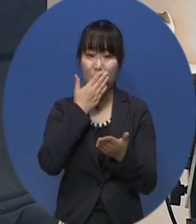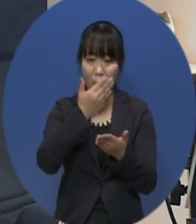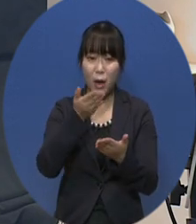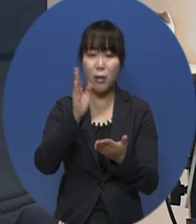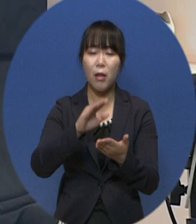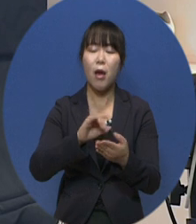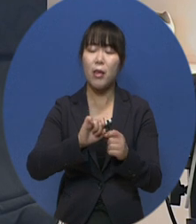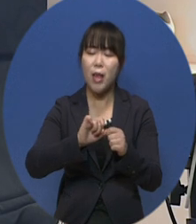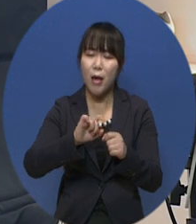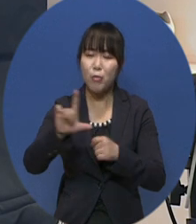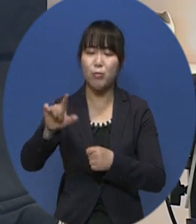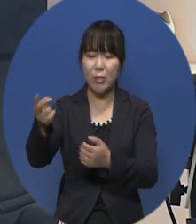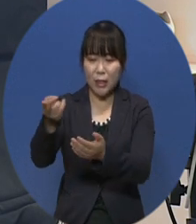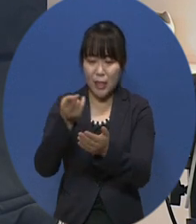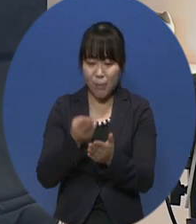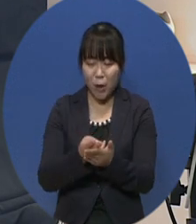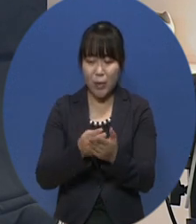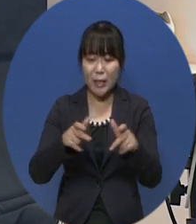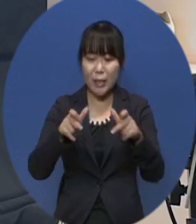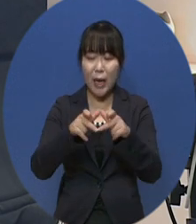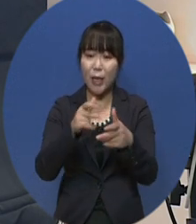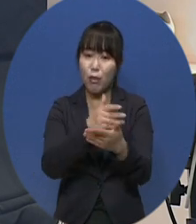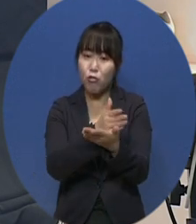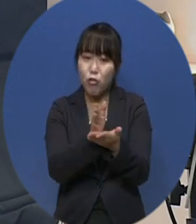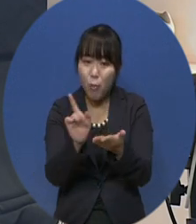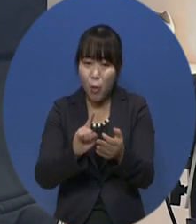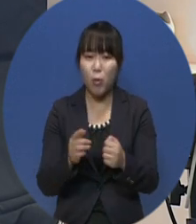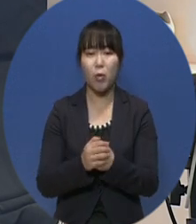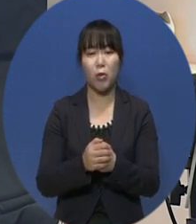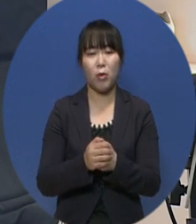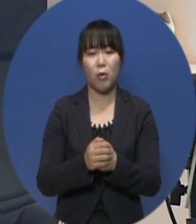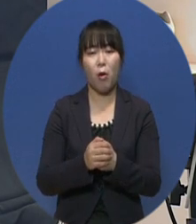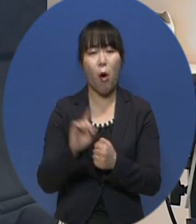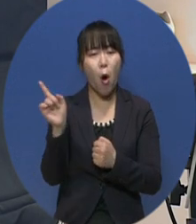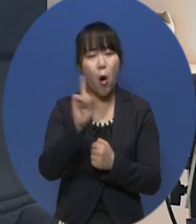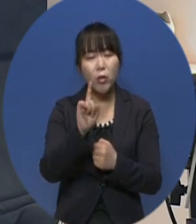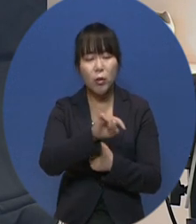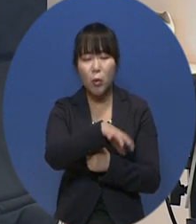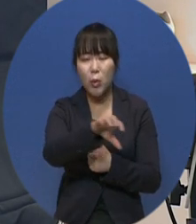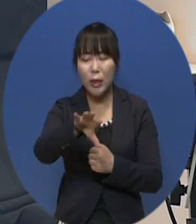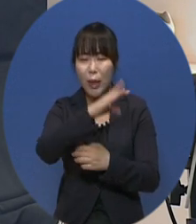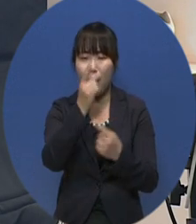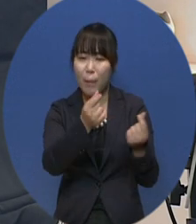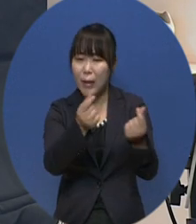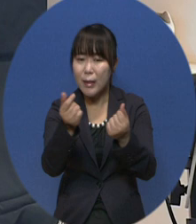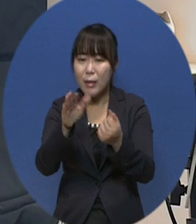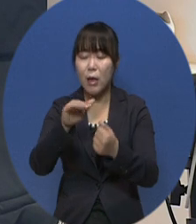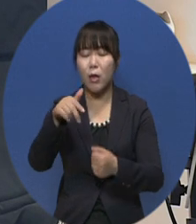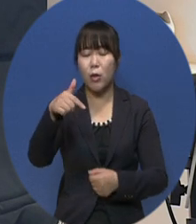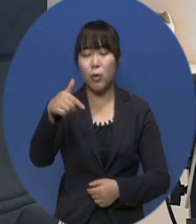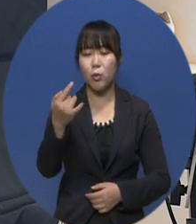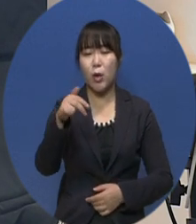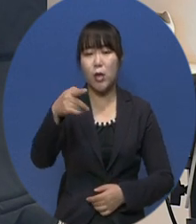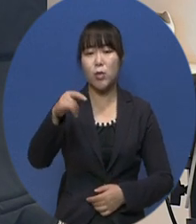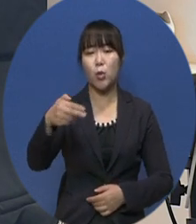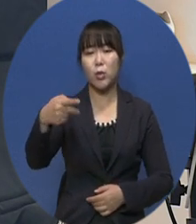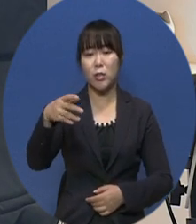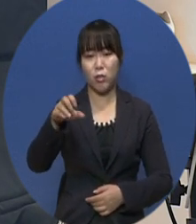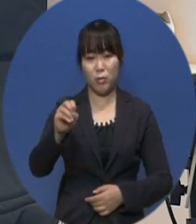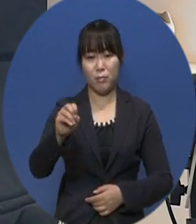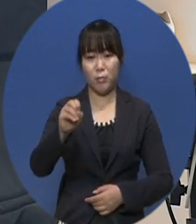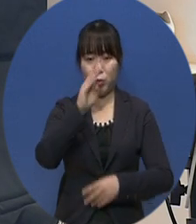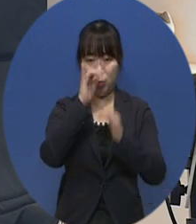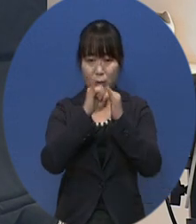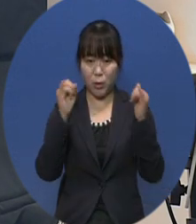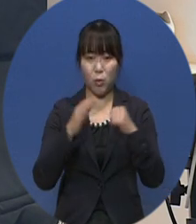주로 입원하시는 장애가 있는 장애들은 뭐 네. 어느 재활병원이나 비슷하겠지만 네. 뇌졸중 환자분들이 제일 많고 아, 네.